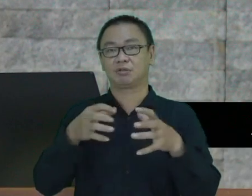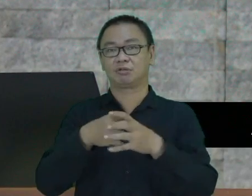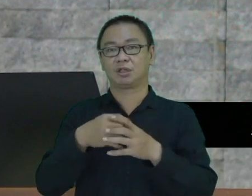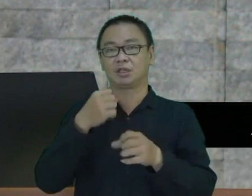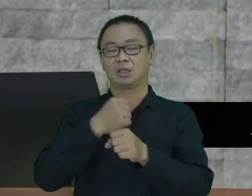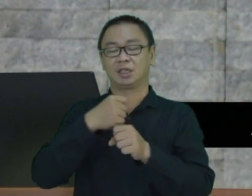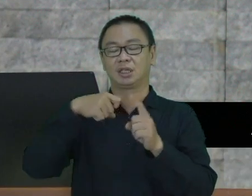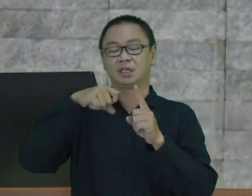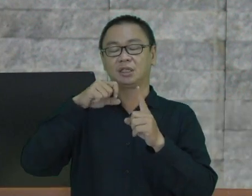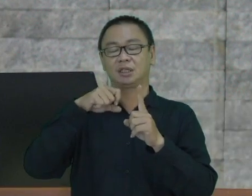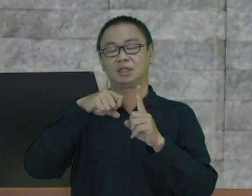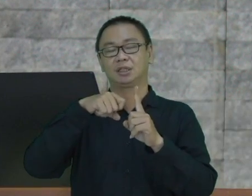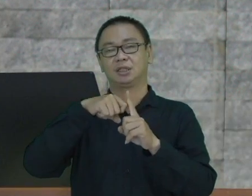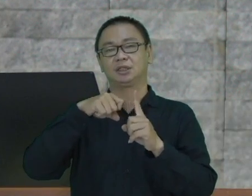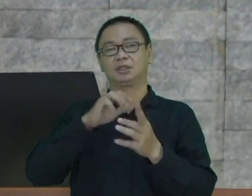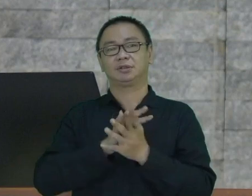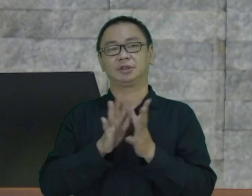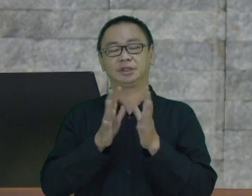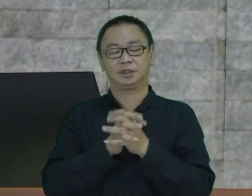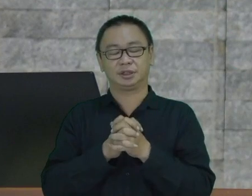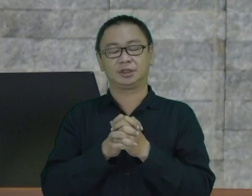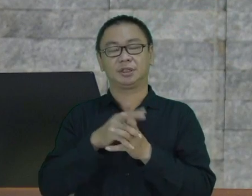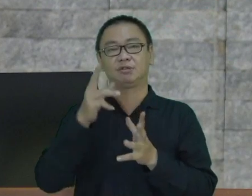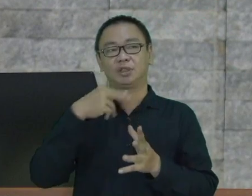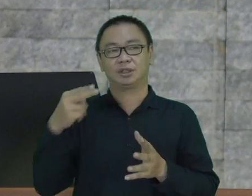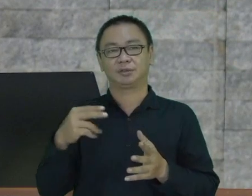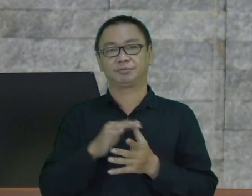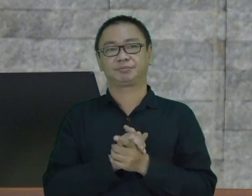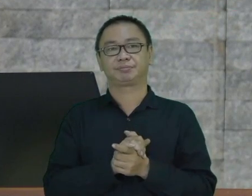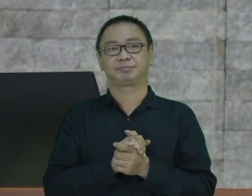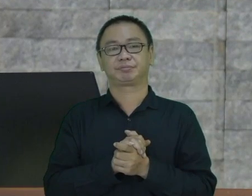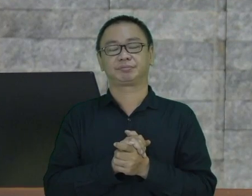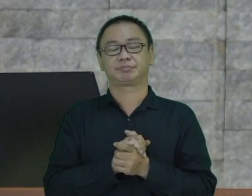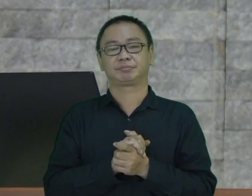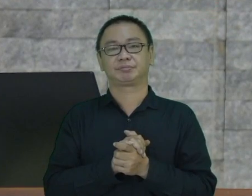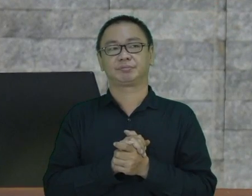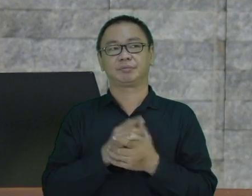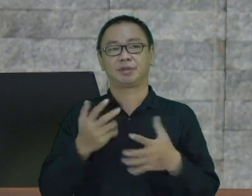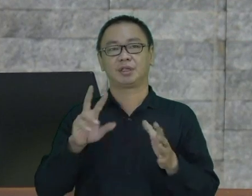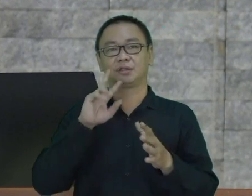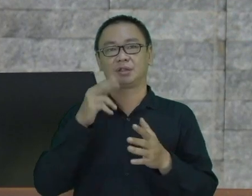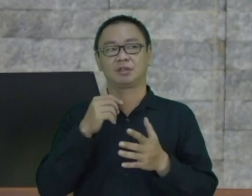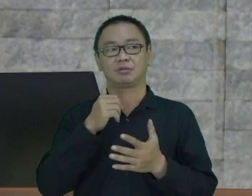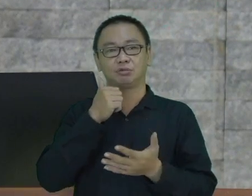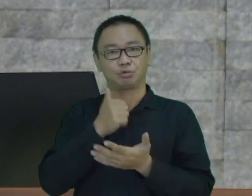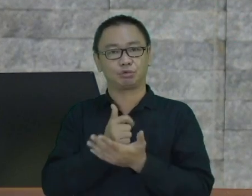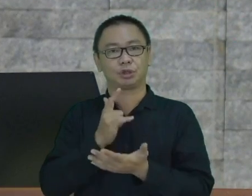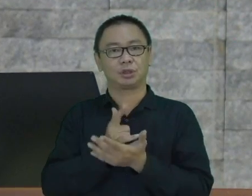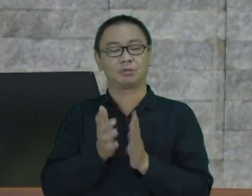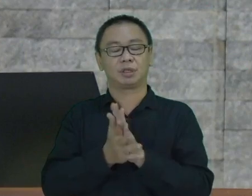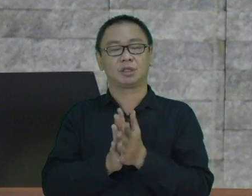Indonesia. Agar menjadi nyata bahwa saudara-saudara sungguh berketetapan untuk menjadi anggota